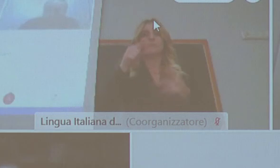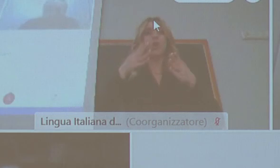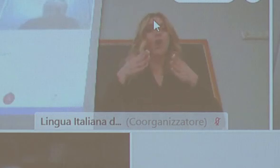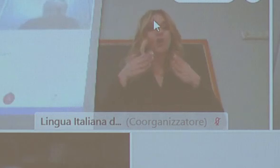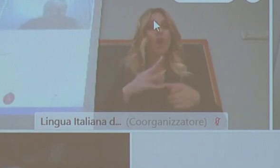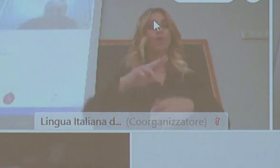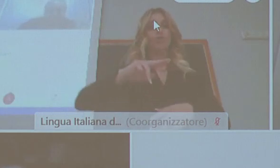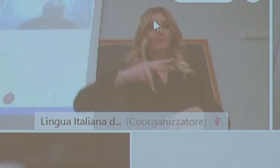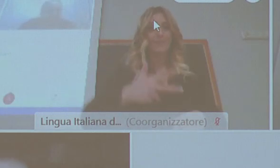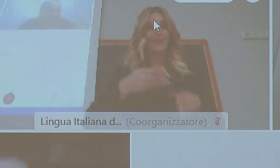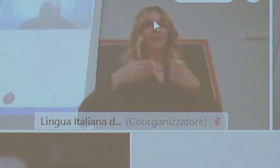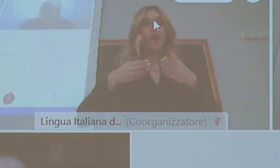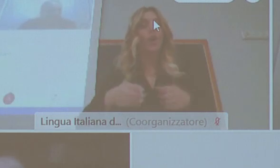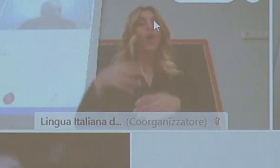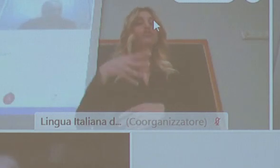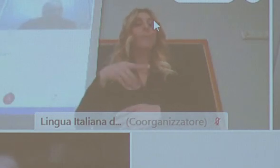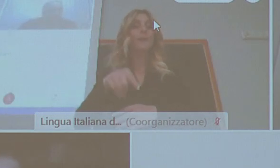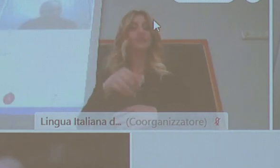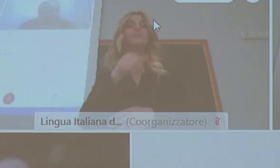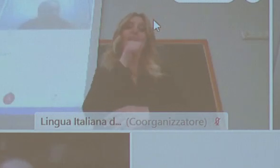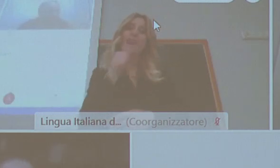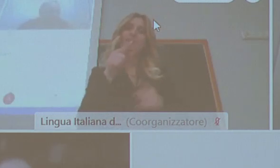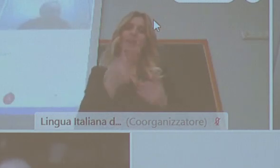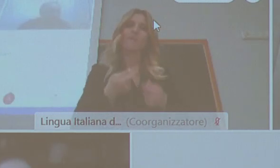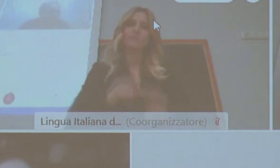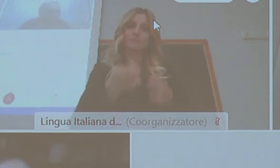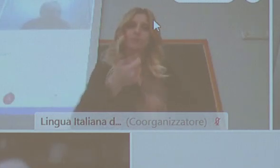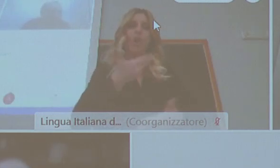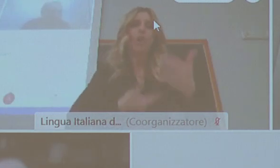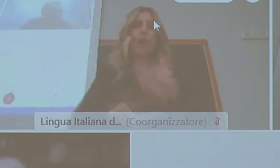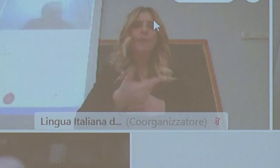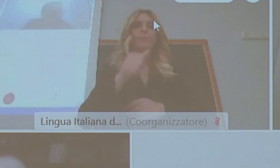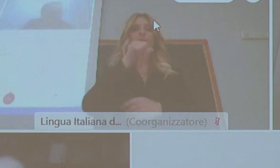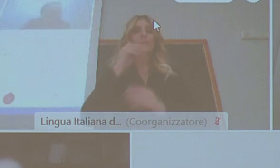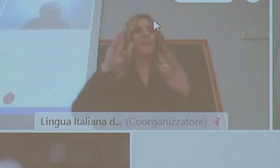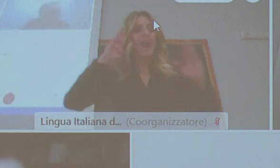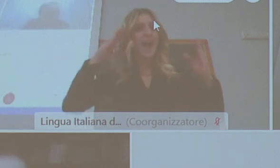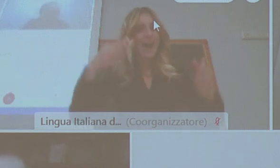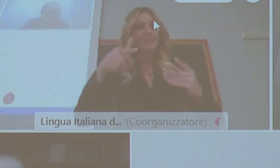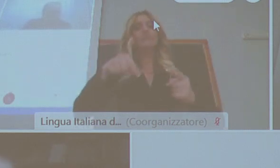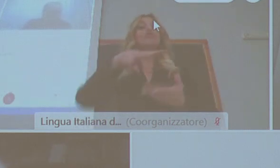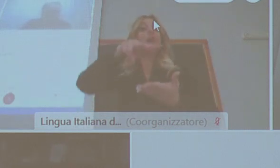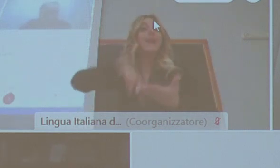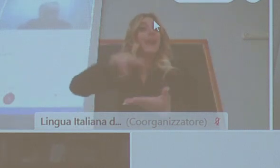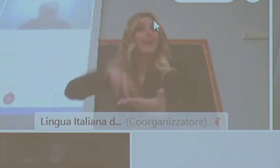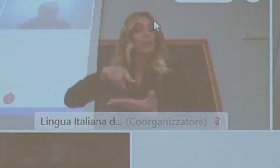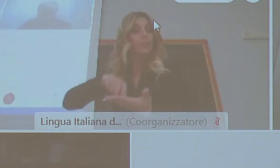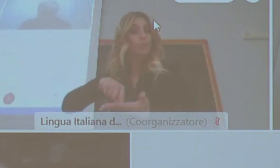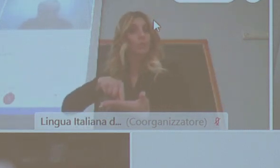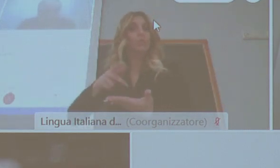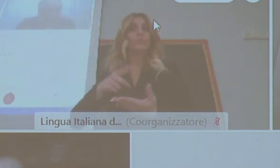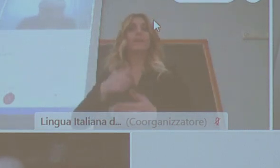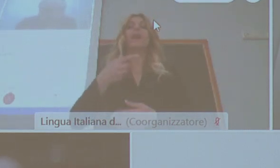triennali e magistrali, c'è questo coinvolgimento, c'è questa collaborazione, c'è questa attenzione, lettura